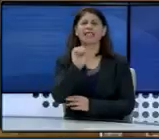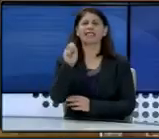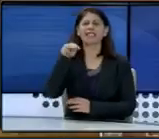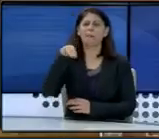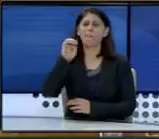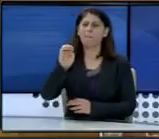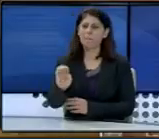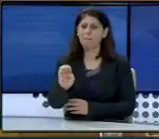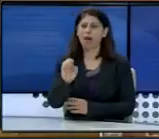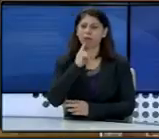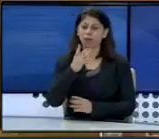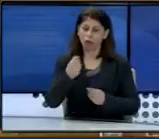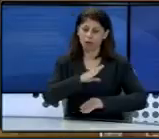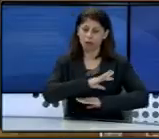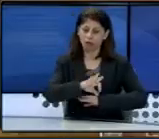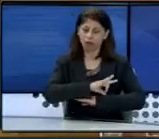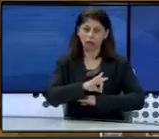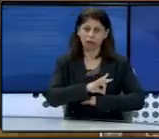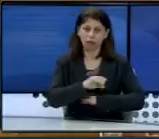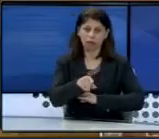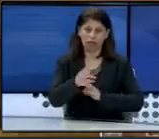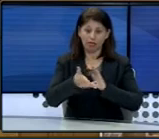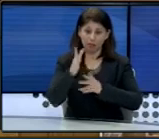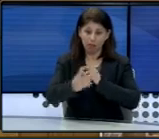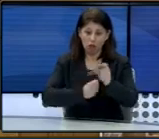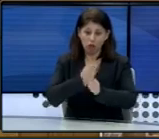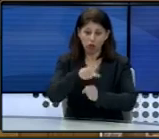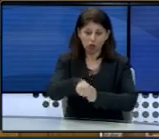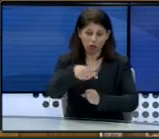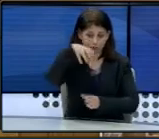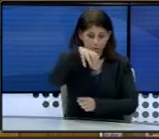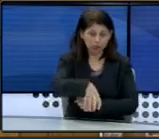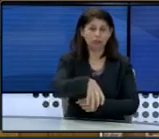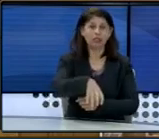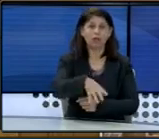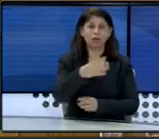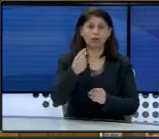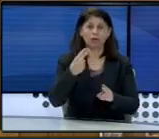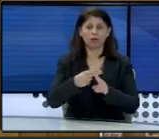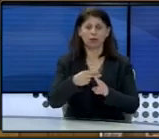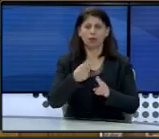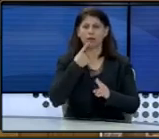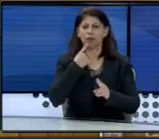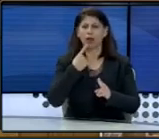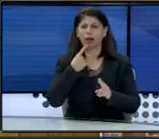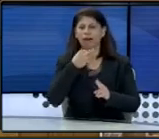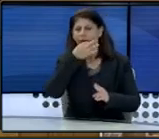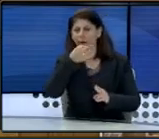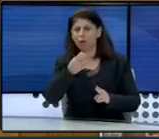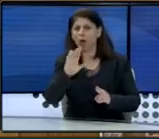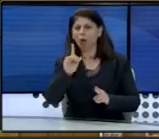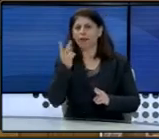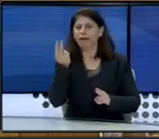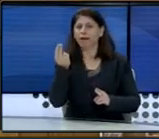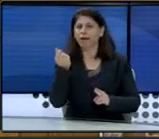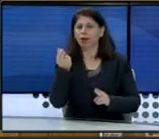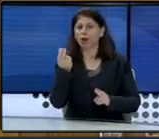χαρακτήρα επιλογή για τα εξωτερικά μας συμφέροντα τα τελευταία 15 χρόνια, επικαλούμενες μάλιστα όχι την οικονομική